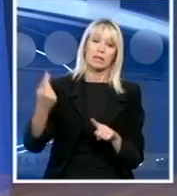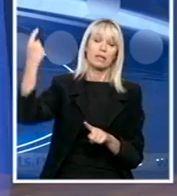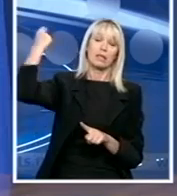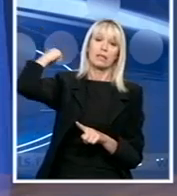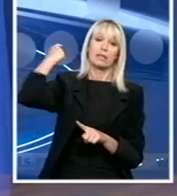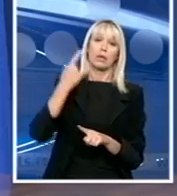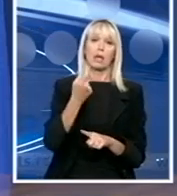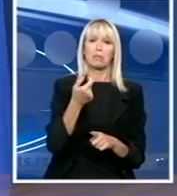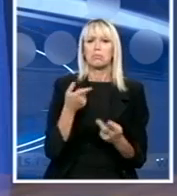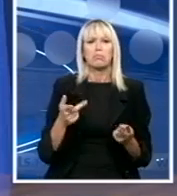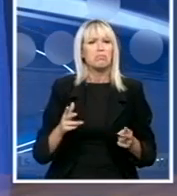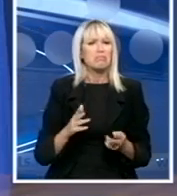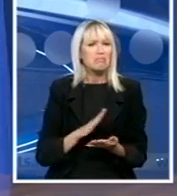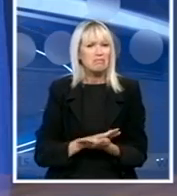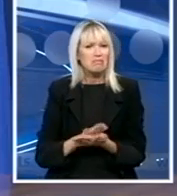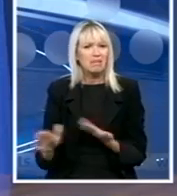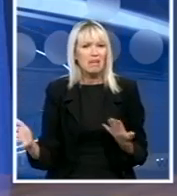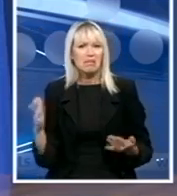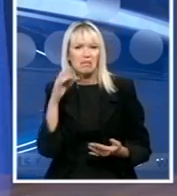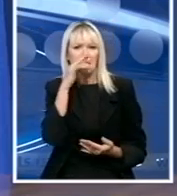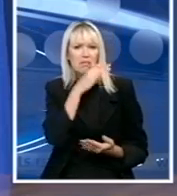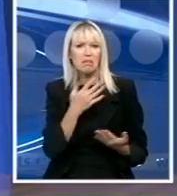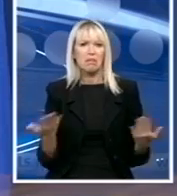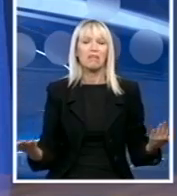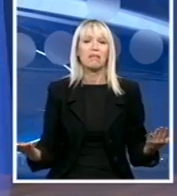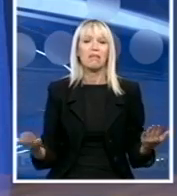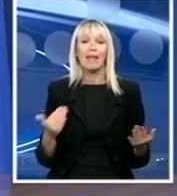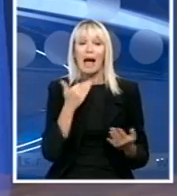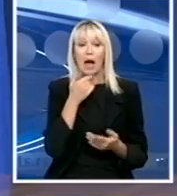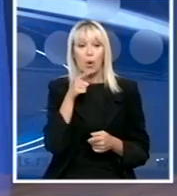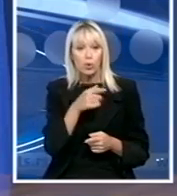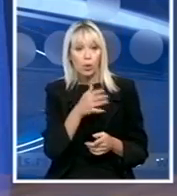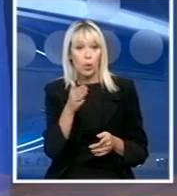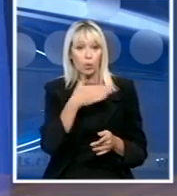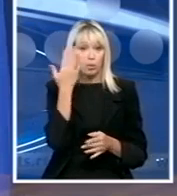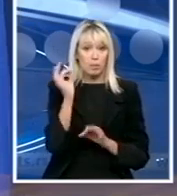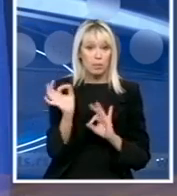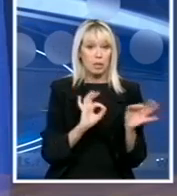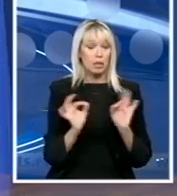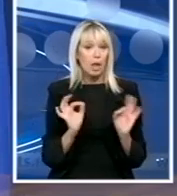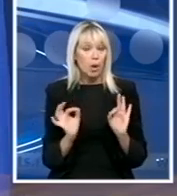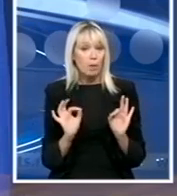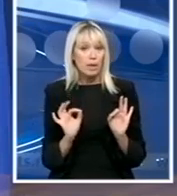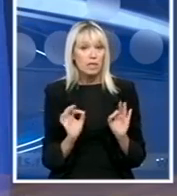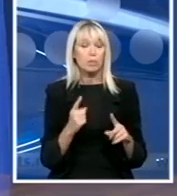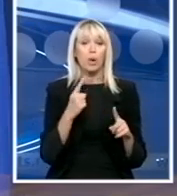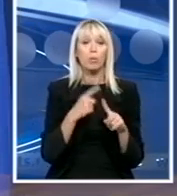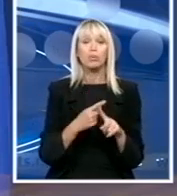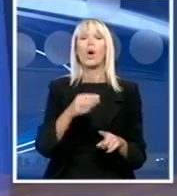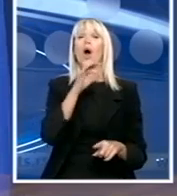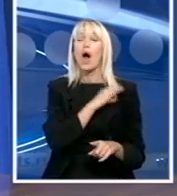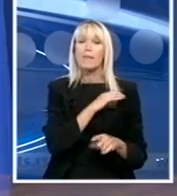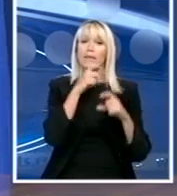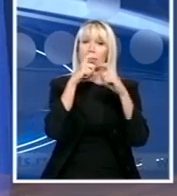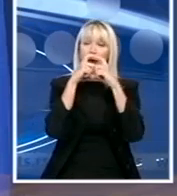1,5 metra. To je vrlo jednostavno. Samo je, i ako to obezbedite, a usto tražite nošenje maski